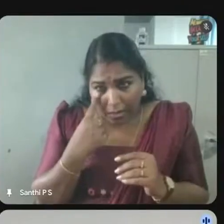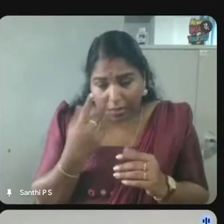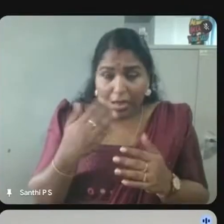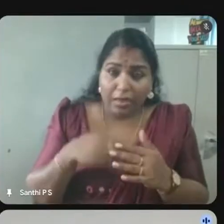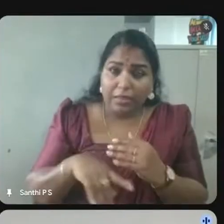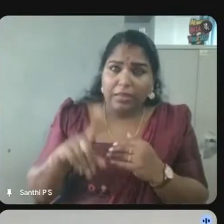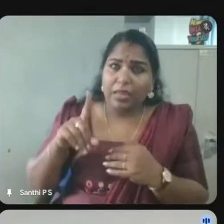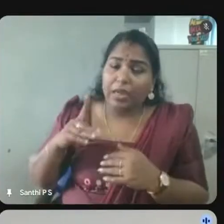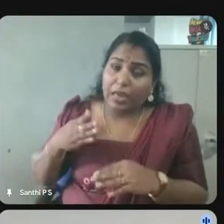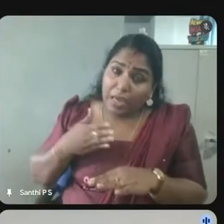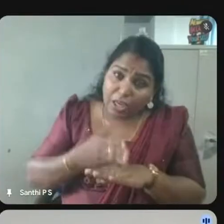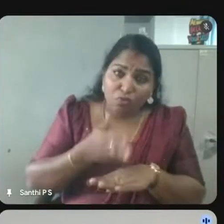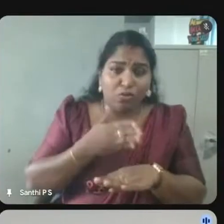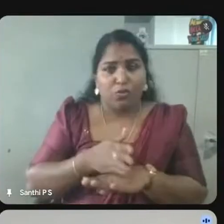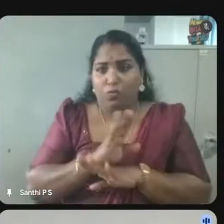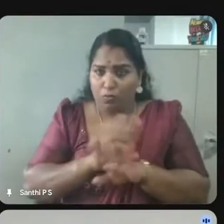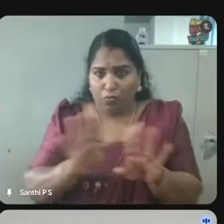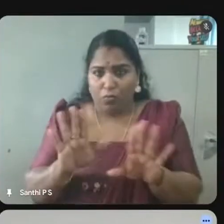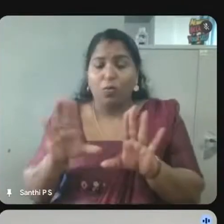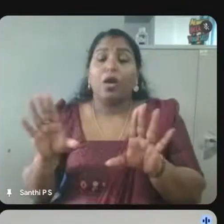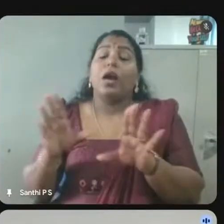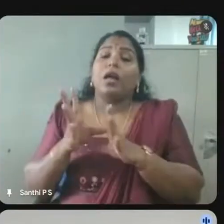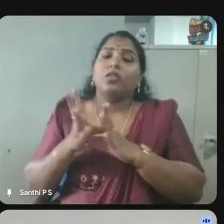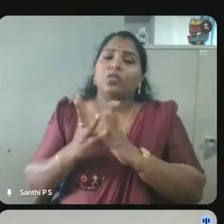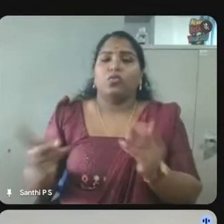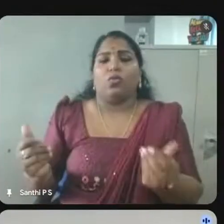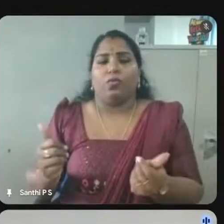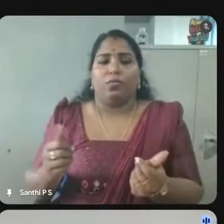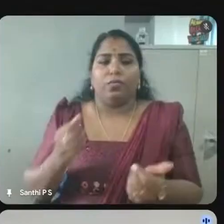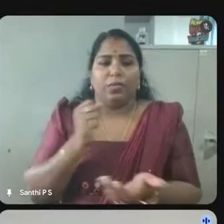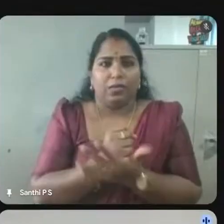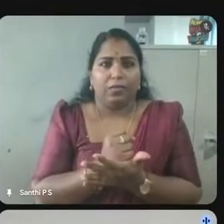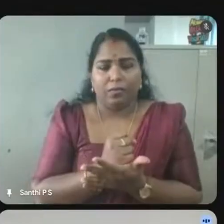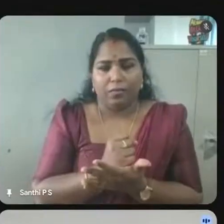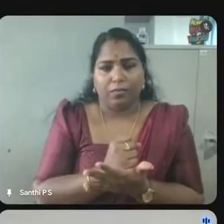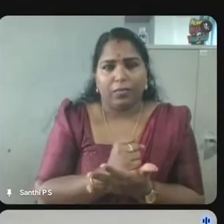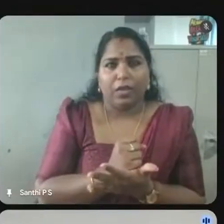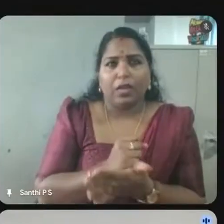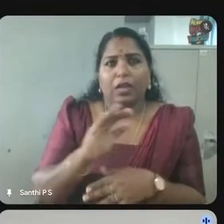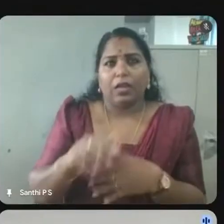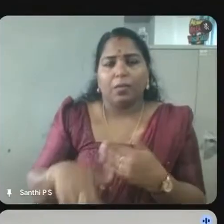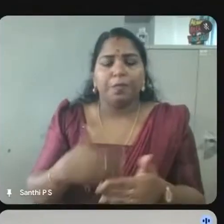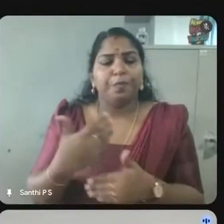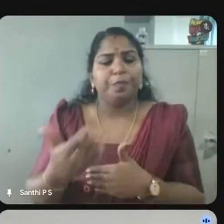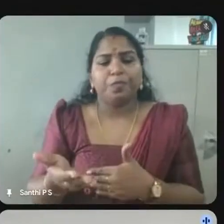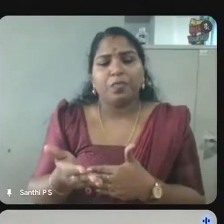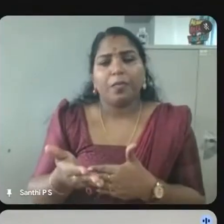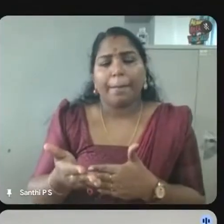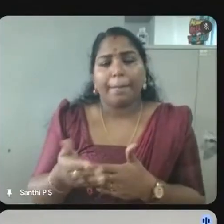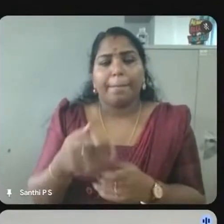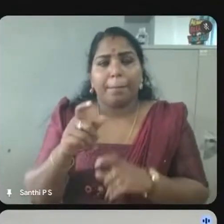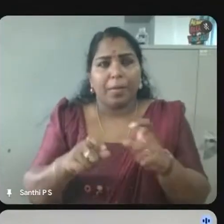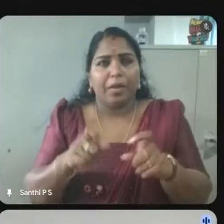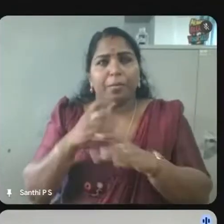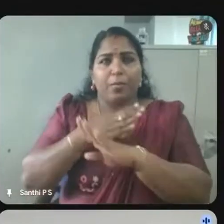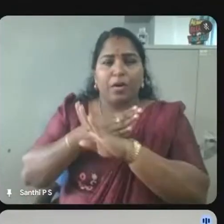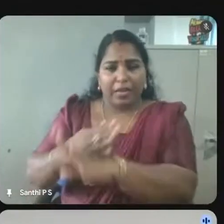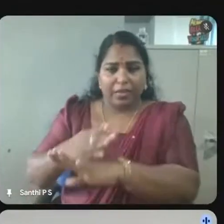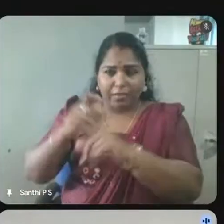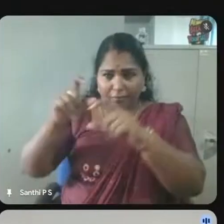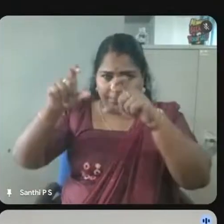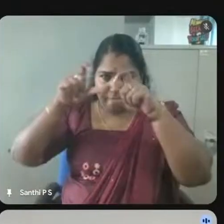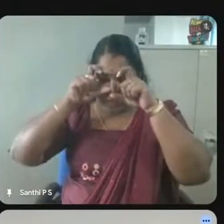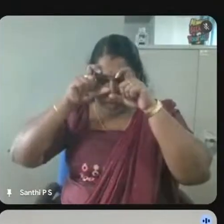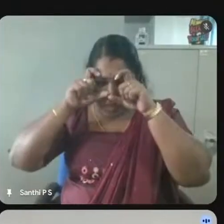പരുക്കുകൾ ഒഴിവാക്കാനായിട്ട് നമ്മൾ വളരെയധികം ശ്രദ്ധിക്കുക. ഞാൻ നേരത്തെ പറഞ്ഞ പോലെ വെൽഡിങ് ചെയ്യുന്ന ആളുകൾ അതിൻ്റെതായിട്ടുള്ള പ്രൊട്ടക്റ്റീവ് ഗ്ലാസസ്, എല്ലാ തരത്തിലുള്ള